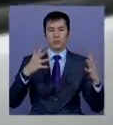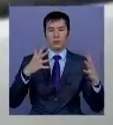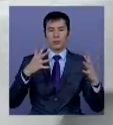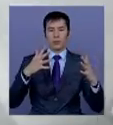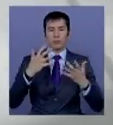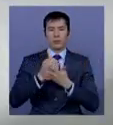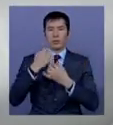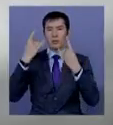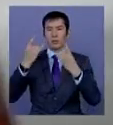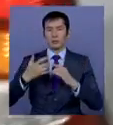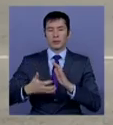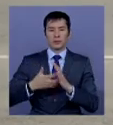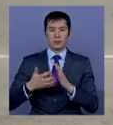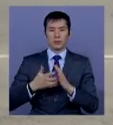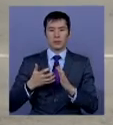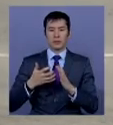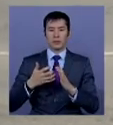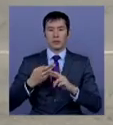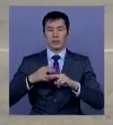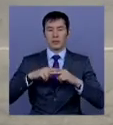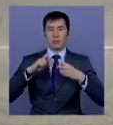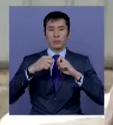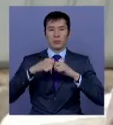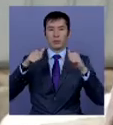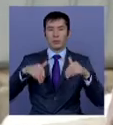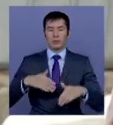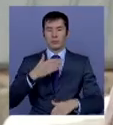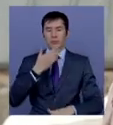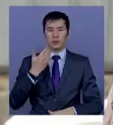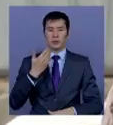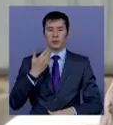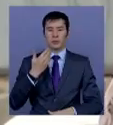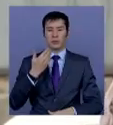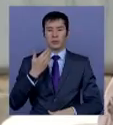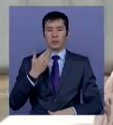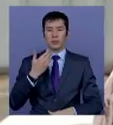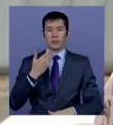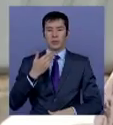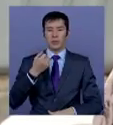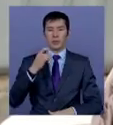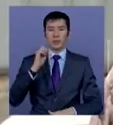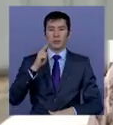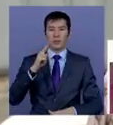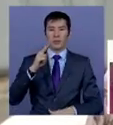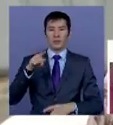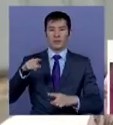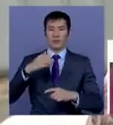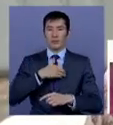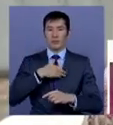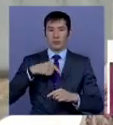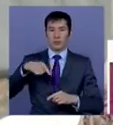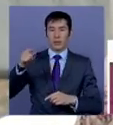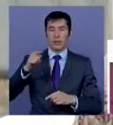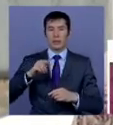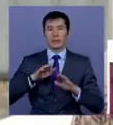1500-ға жуық қоғамдық көлік қатынағанымен ол мәселені шешпейді. Осы жерден пока ана айна блоққа шыққанша жарты сағат жүреді.